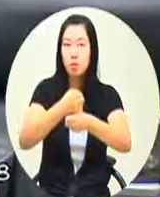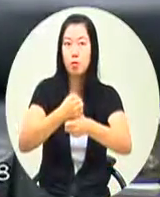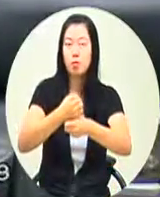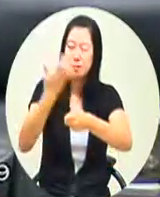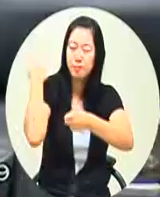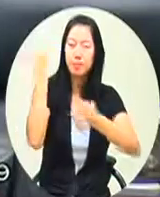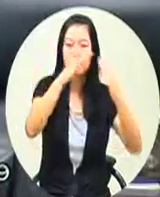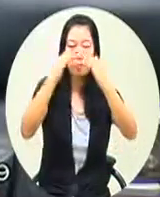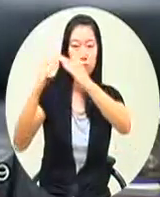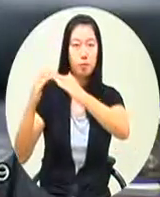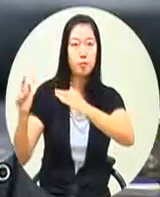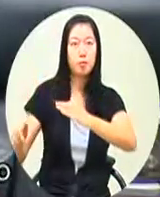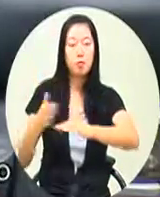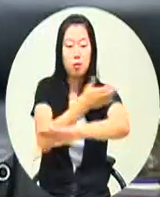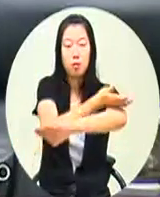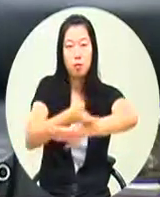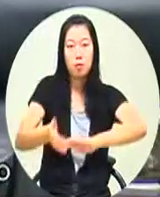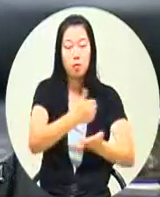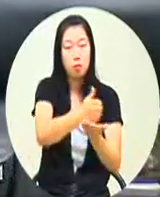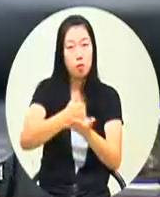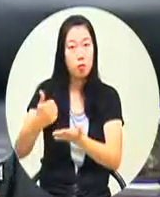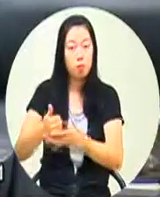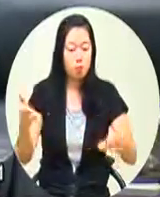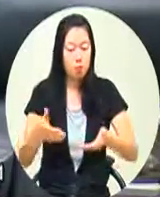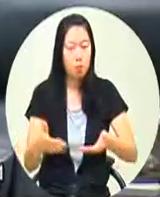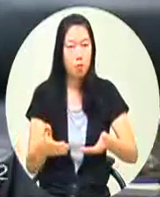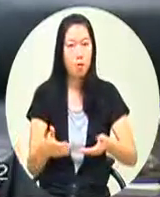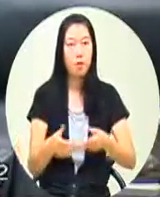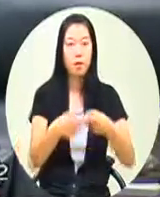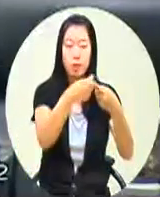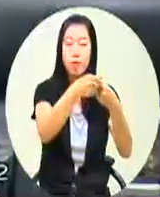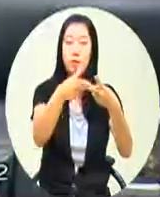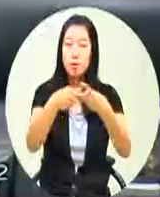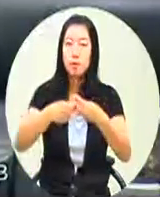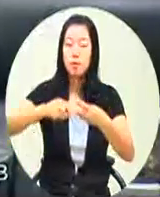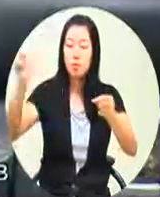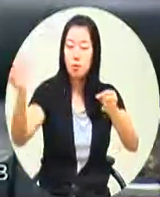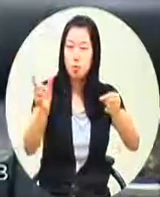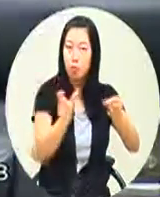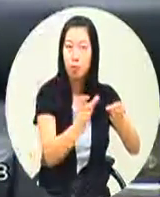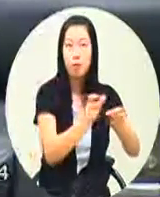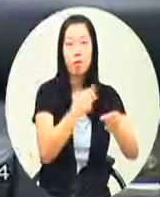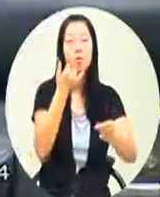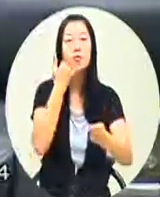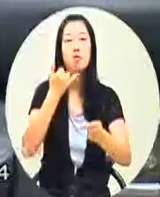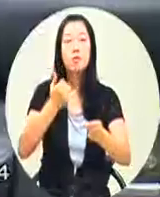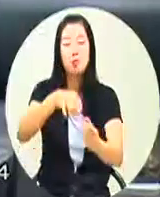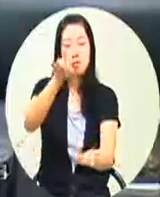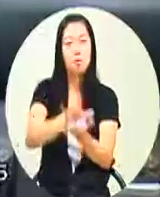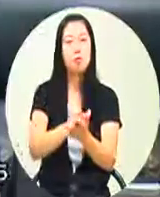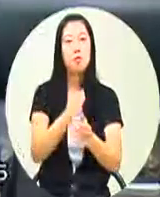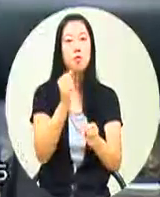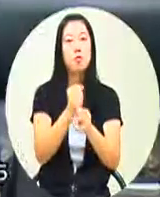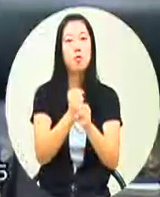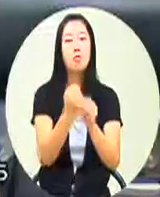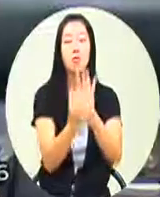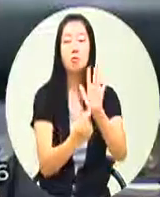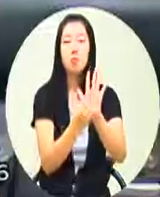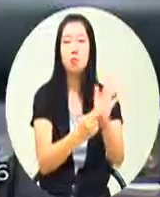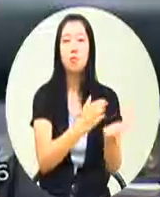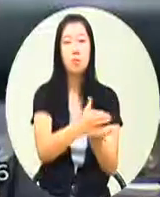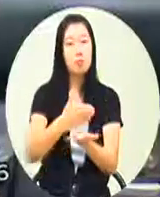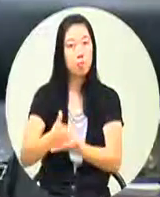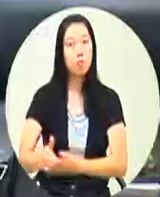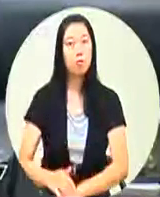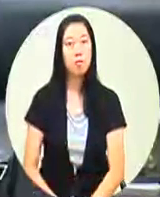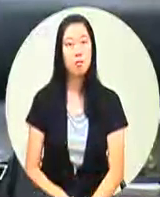工程，把这两次台风淹水的，包括太仓街、中泰街的淹水，能够一并的处理纳入考量。好，那